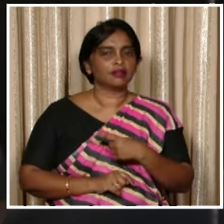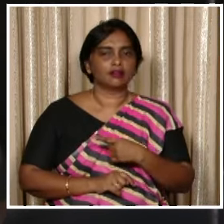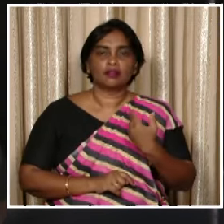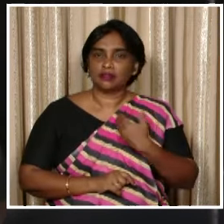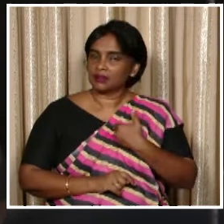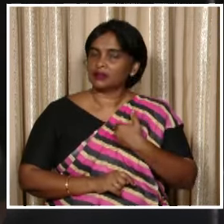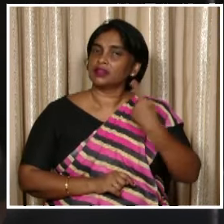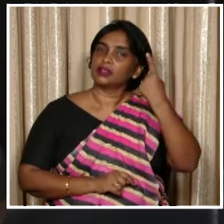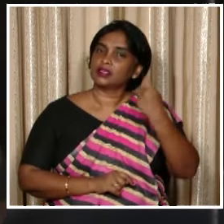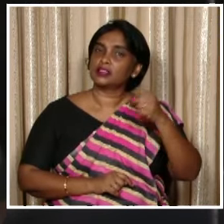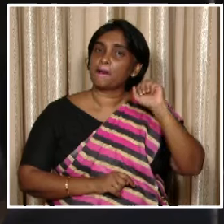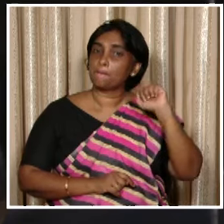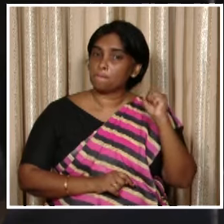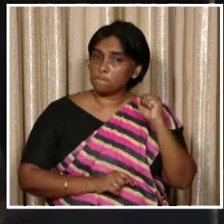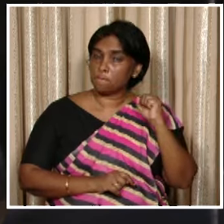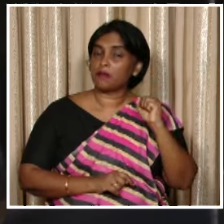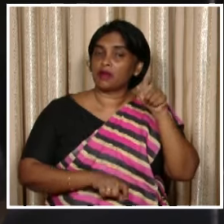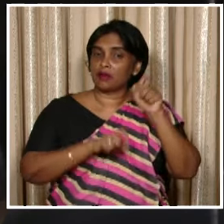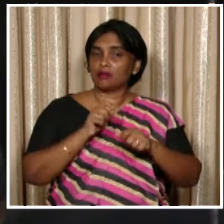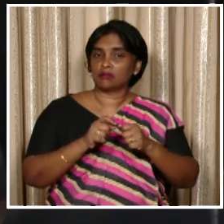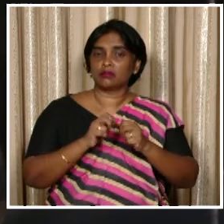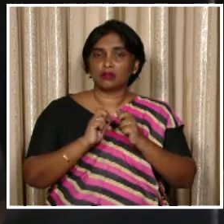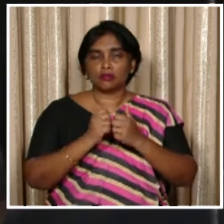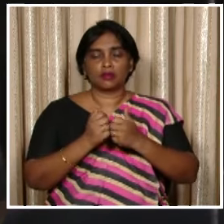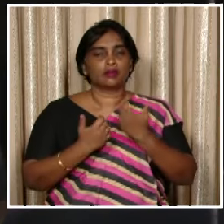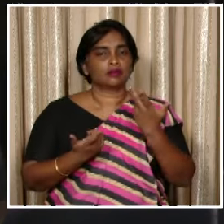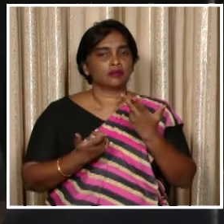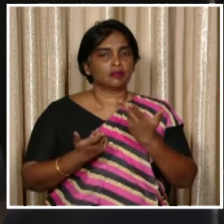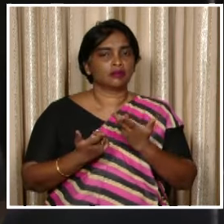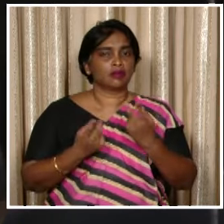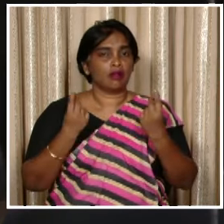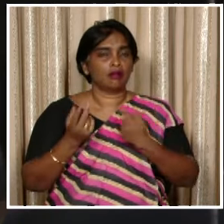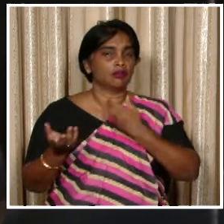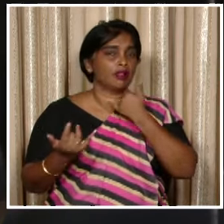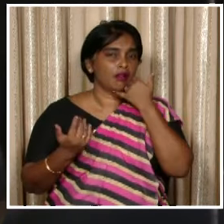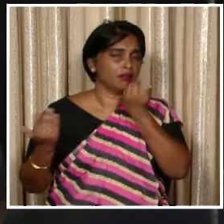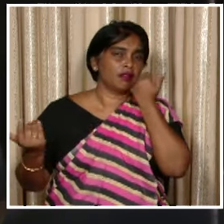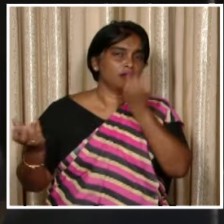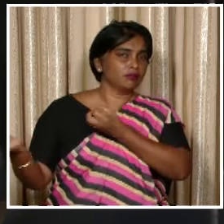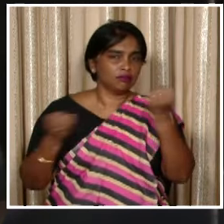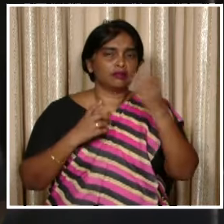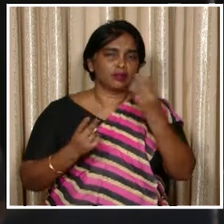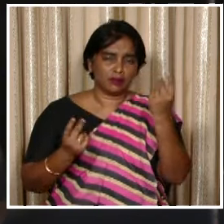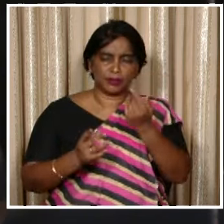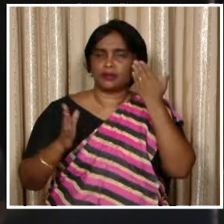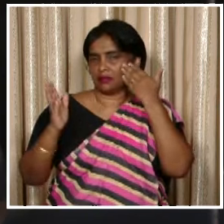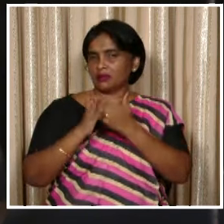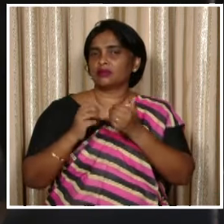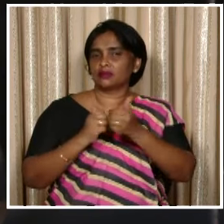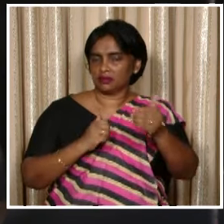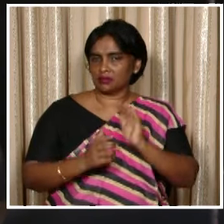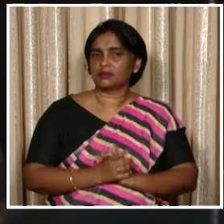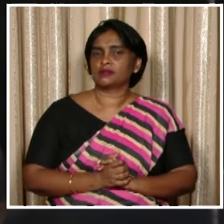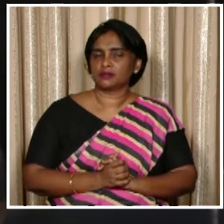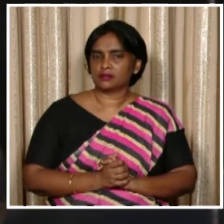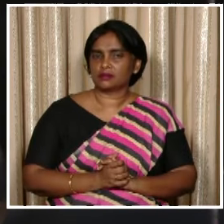අපි 1050කට වඩා ක්‍රිටිකල් එකටයි ඇම්බුවේ මේ ඉමර්ජන්සිකට ගෙනියනවා. අමාත්‍යතුමා මේක ගැන වහාම ක්‍රියාත්මක වෙන්න.